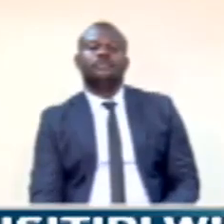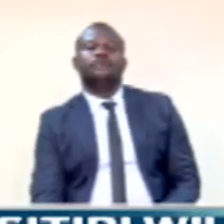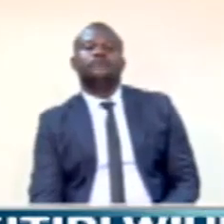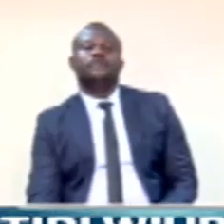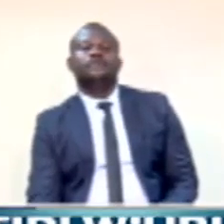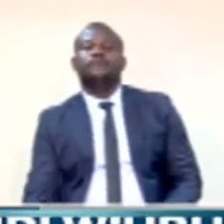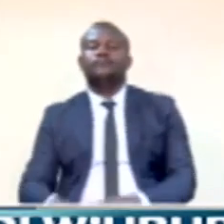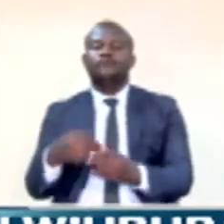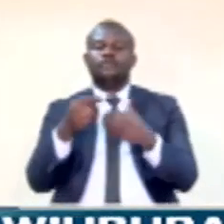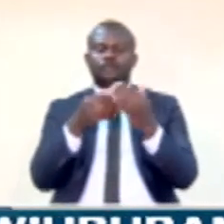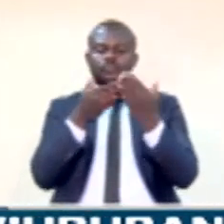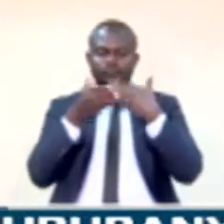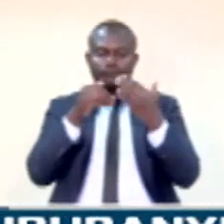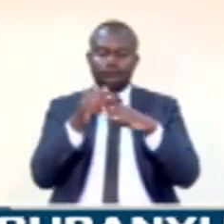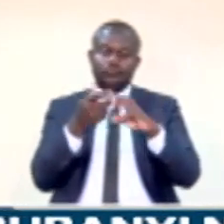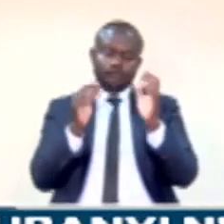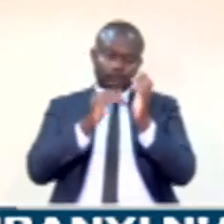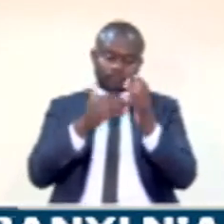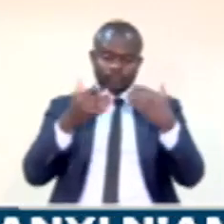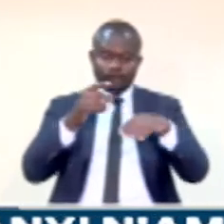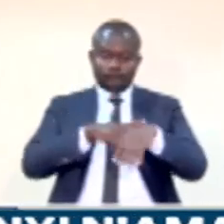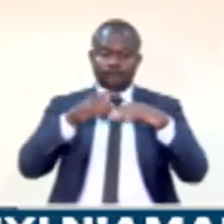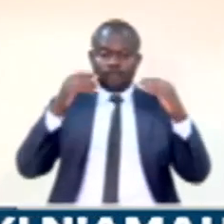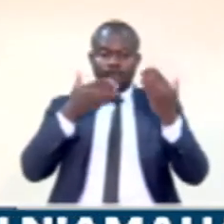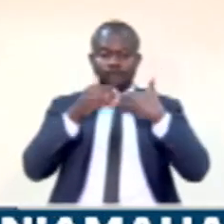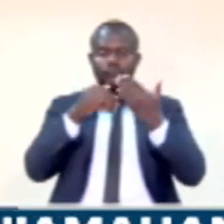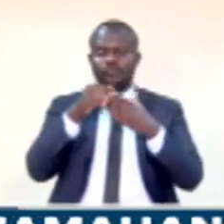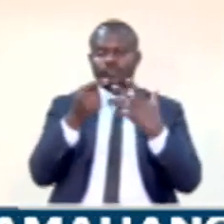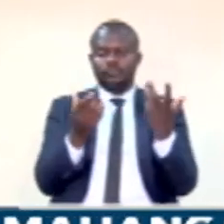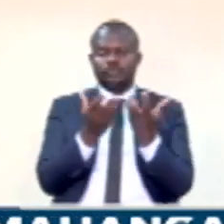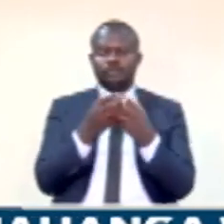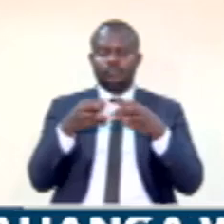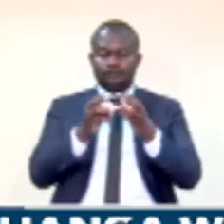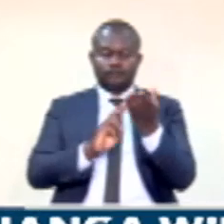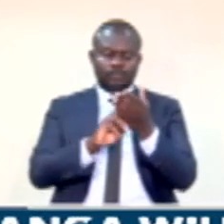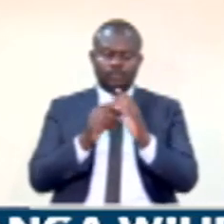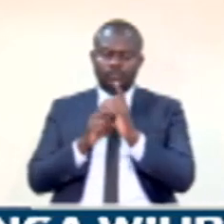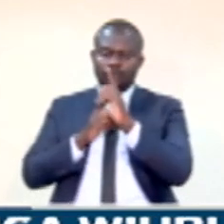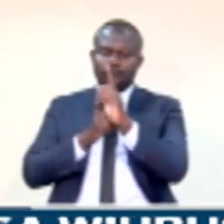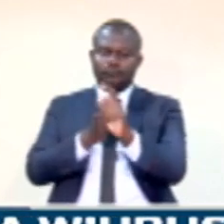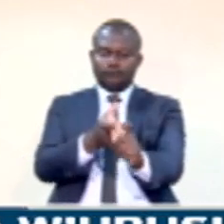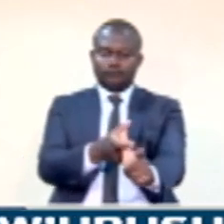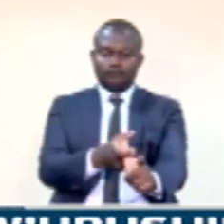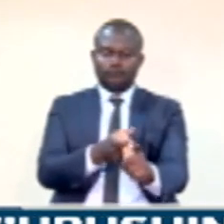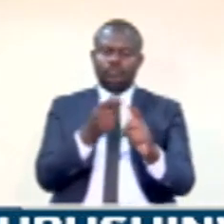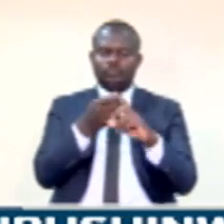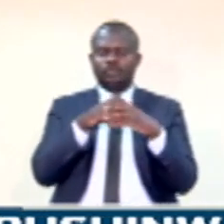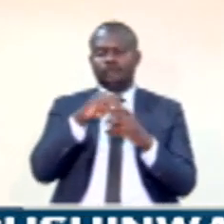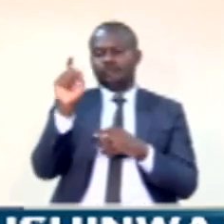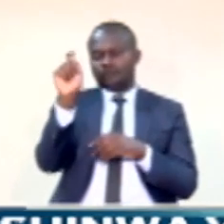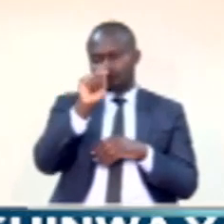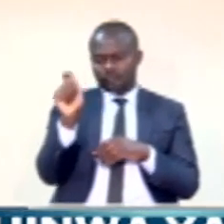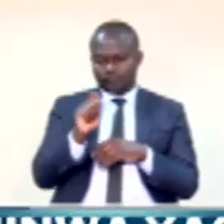twaganiriye kandi tumaze igihe tunaganira. Ubu ngubu ni ikijyanye n'uburyo twakoresha gari ya moshi iva muri